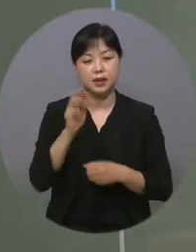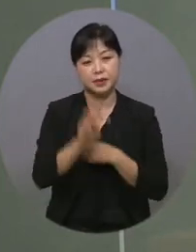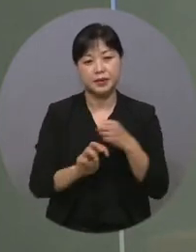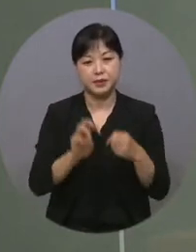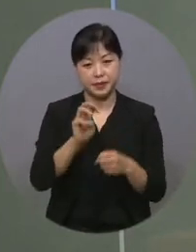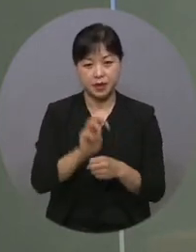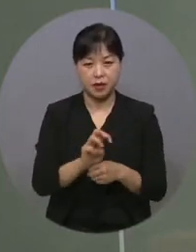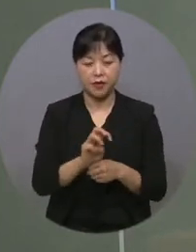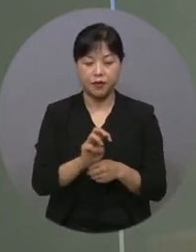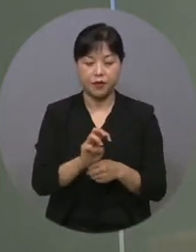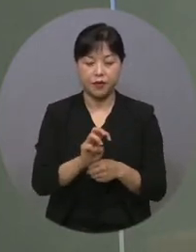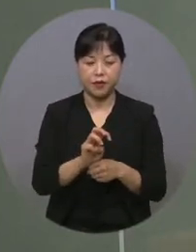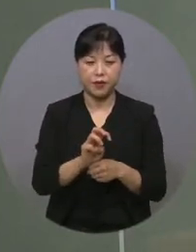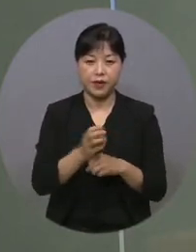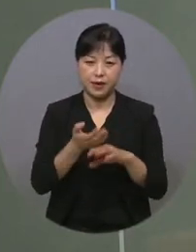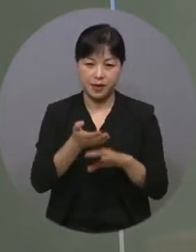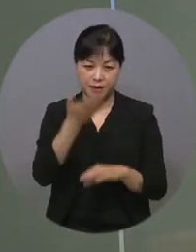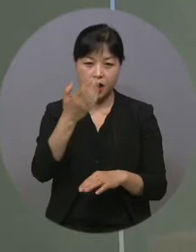년 교육학에